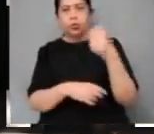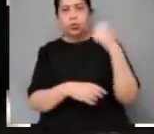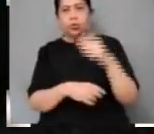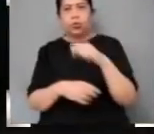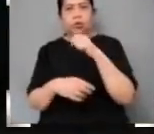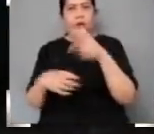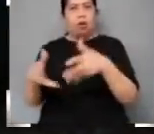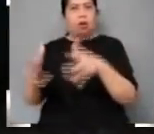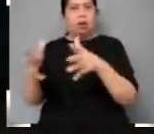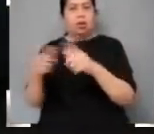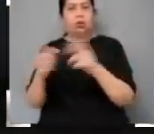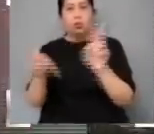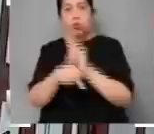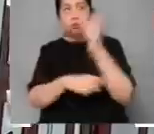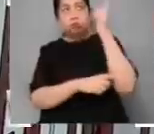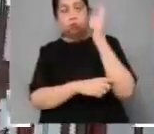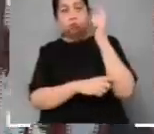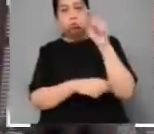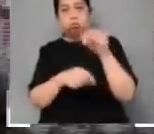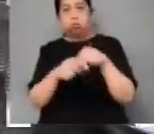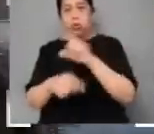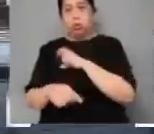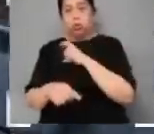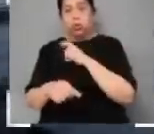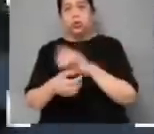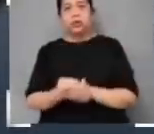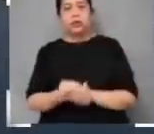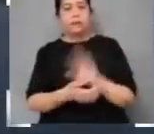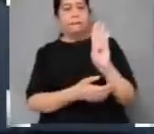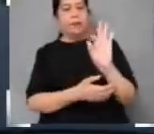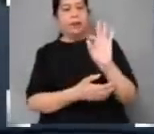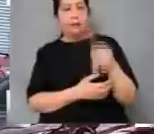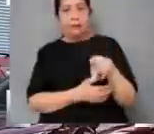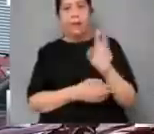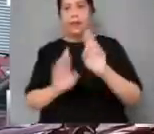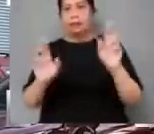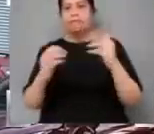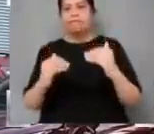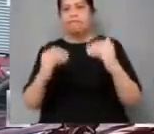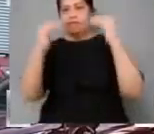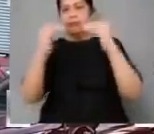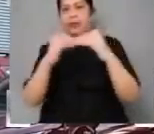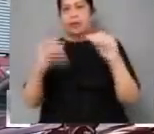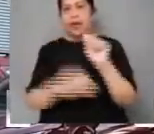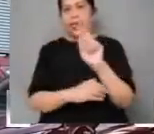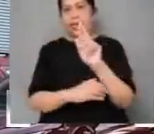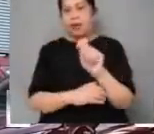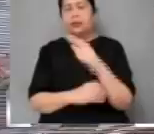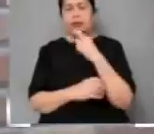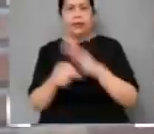ng baril sa pagsalubong sa bagong taon. Ang Bureau of Fire Protection naman naka-heightened alert na. Tiniyak nilang sapat ang matauhan